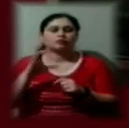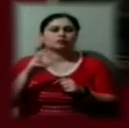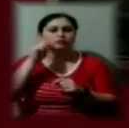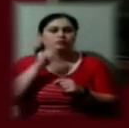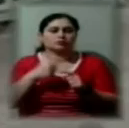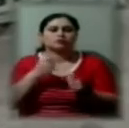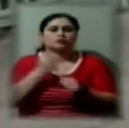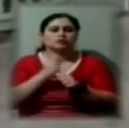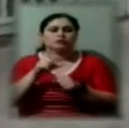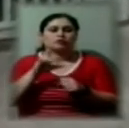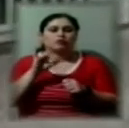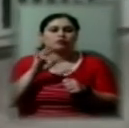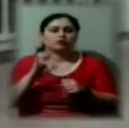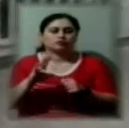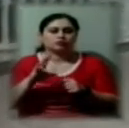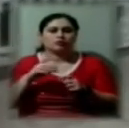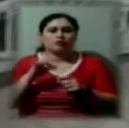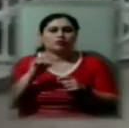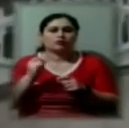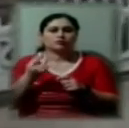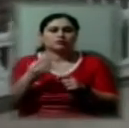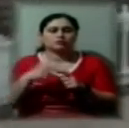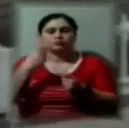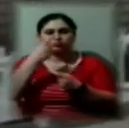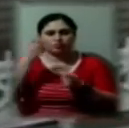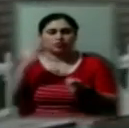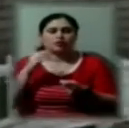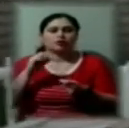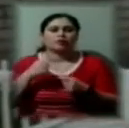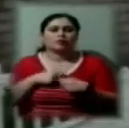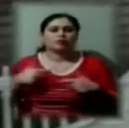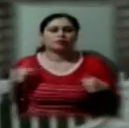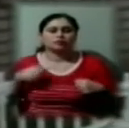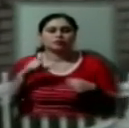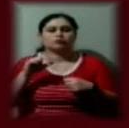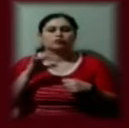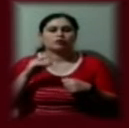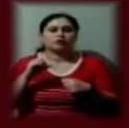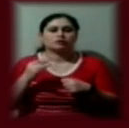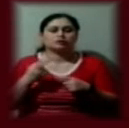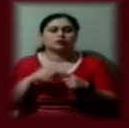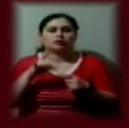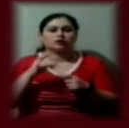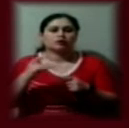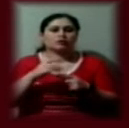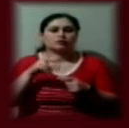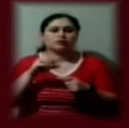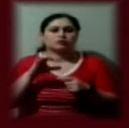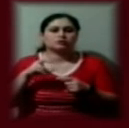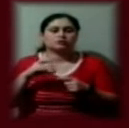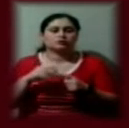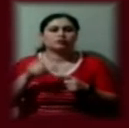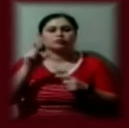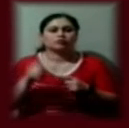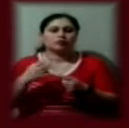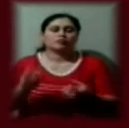злочинної організації». Як інформує Офіс генерального прокурора, злочинна організація вчиняла в регіоні насильство над особами та підпали чужого